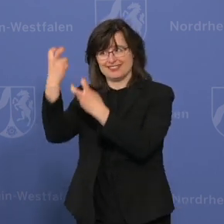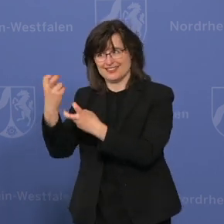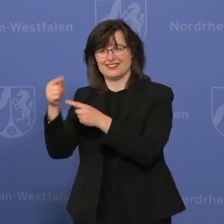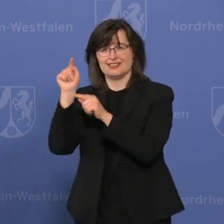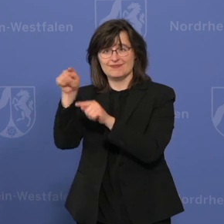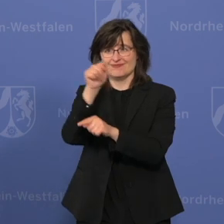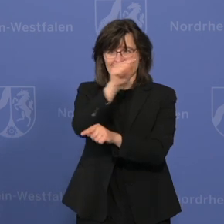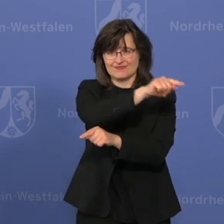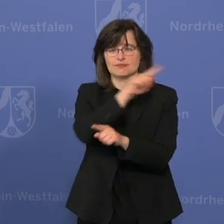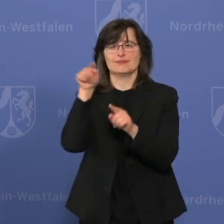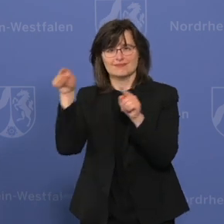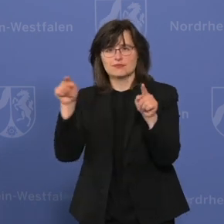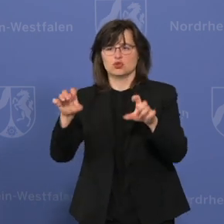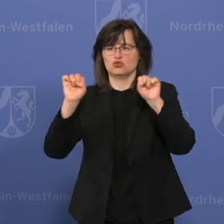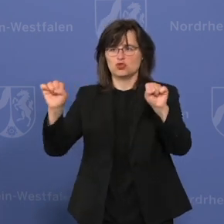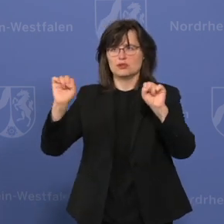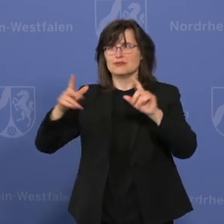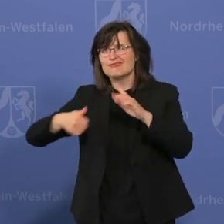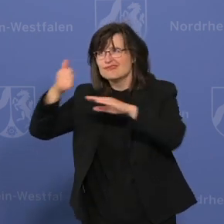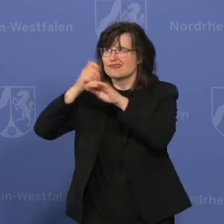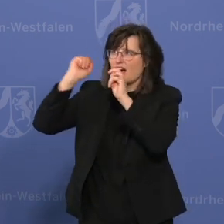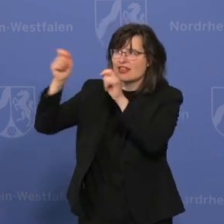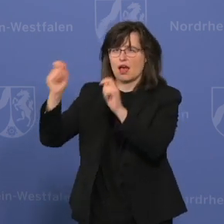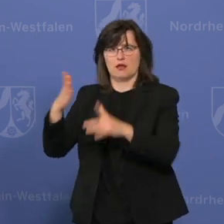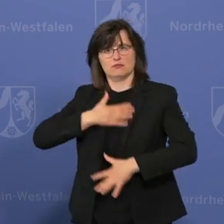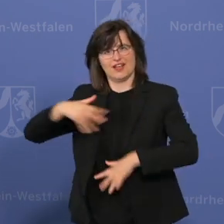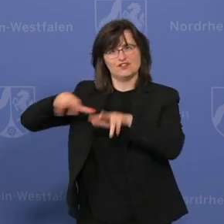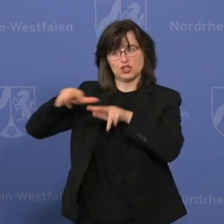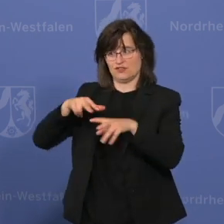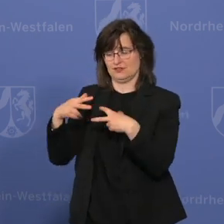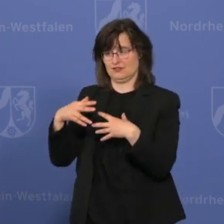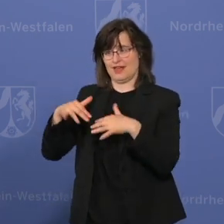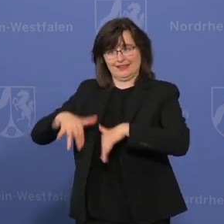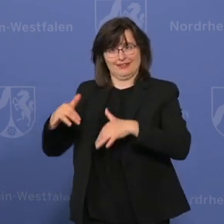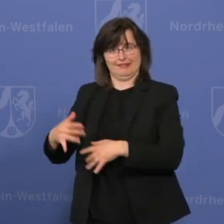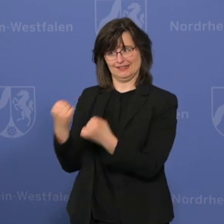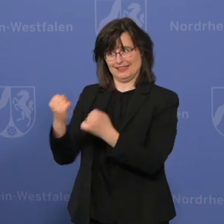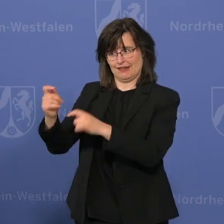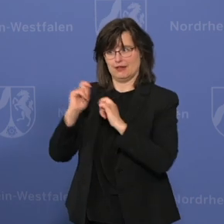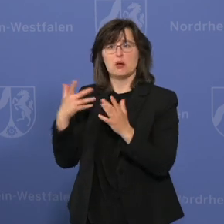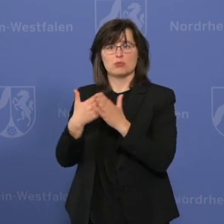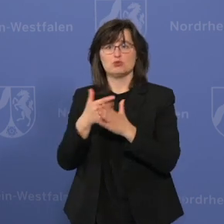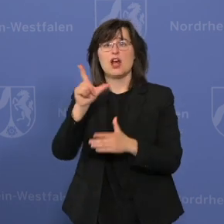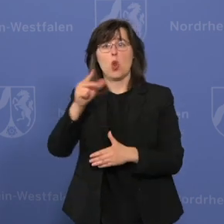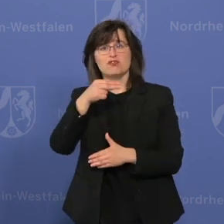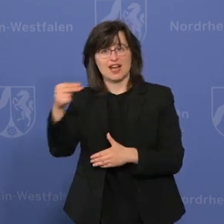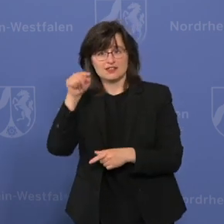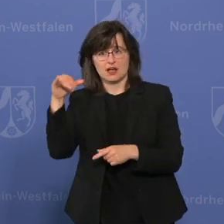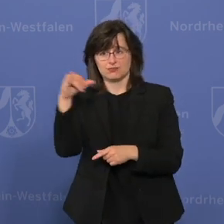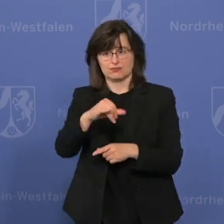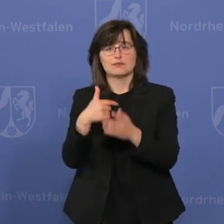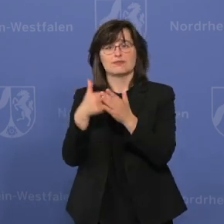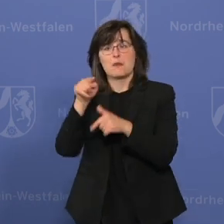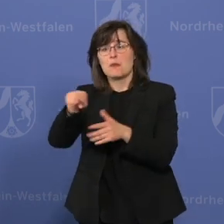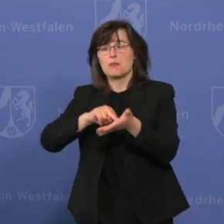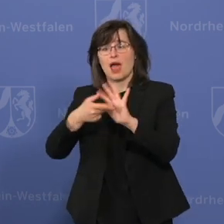ihre wirtschaftliche Existenz zu sichern, dass Lufthansa plant, bis zu 10.000 Arbeitsplätze abzubauen, zeigt